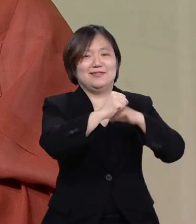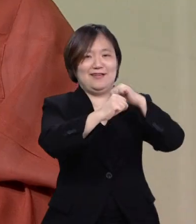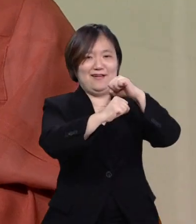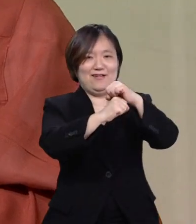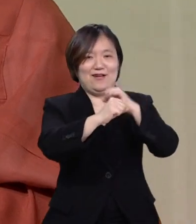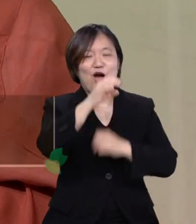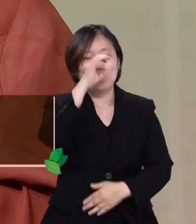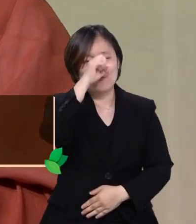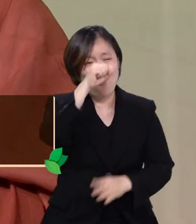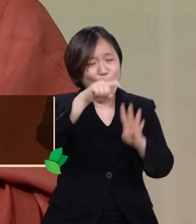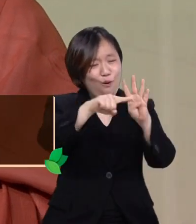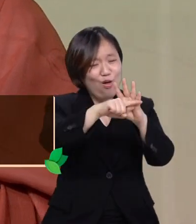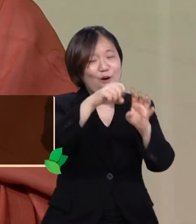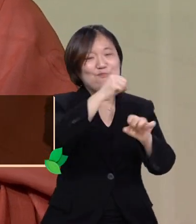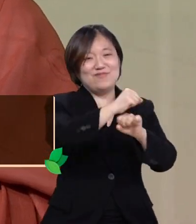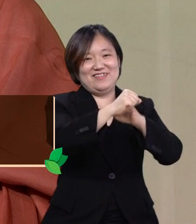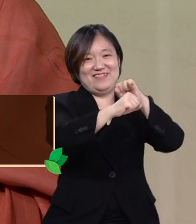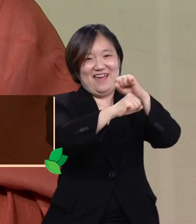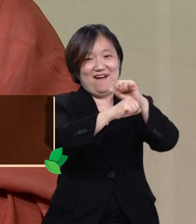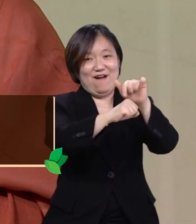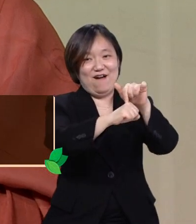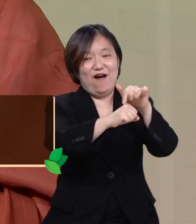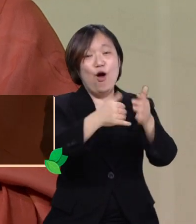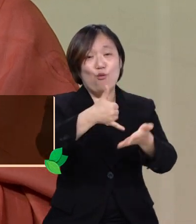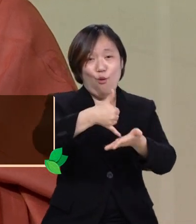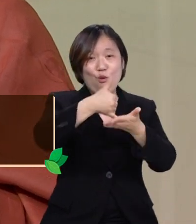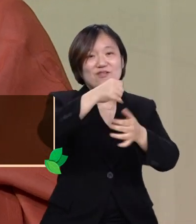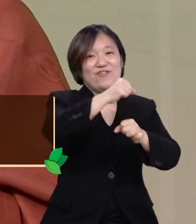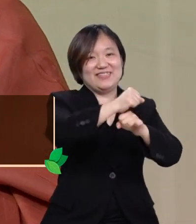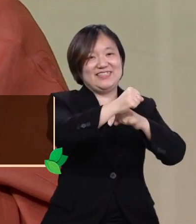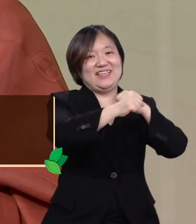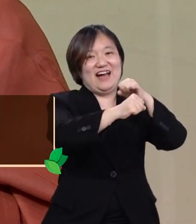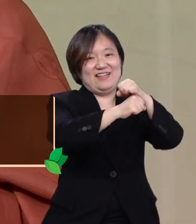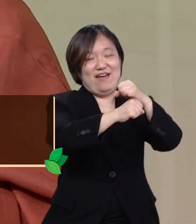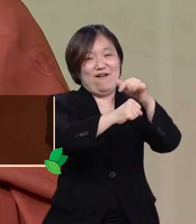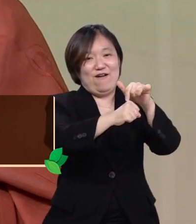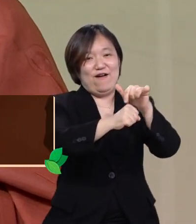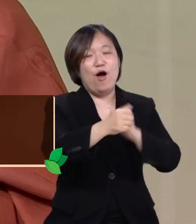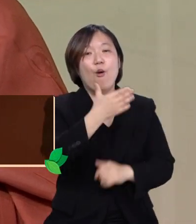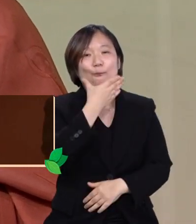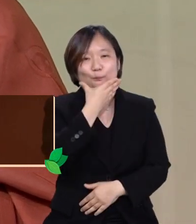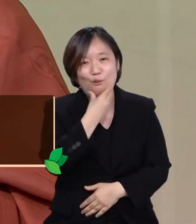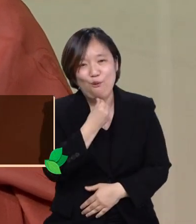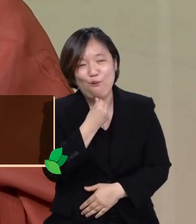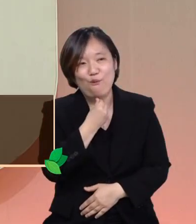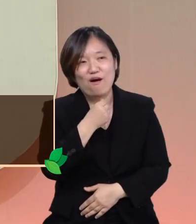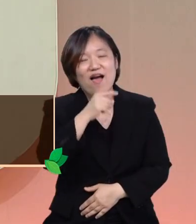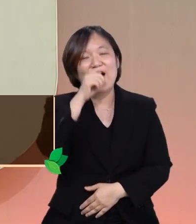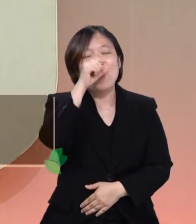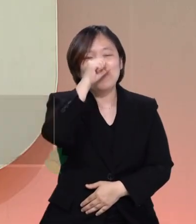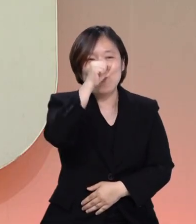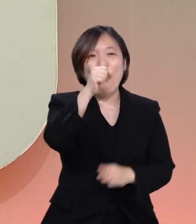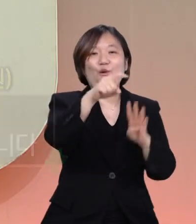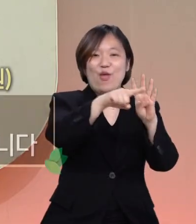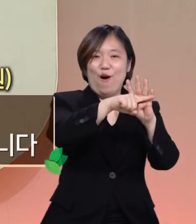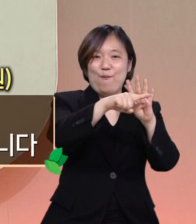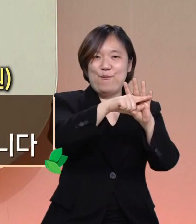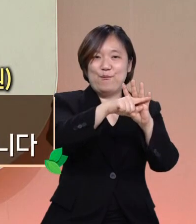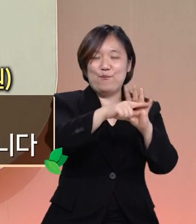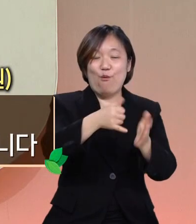지으십시오 선업을 지으십시오 공덕을 쌓으십시오 복과 선업과